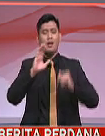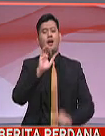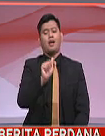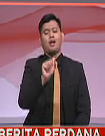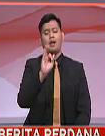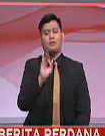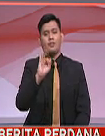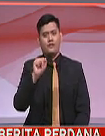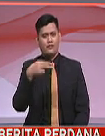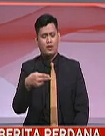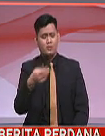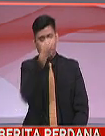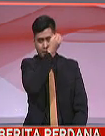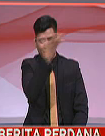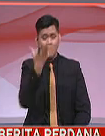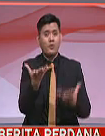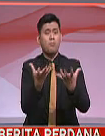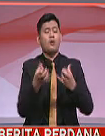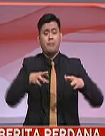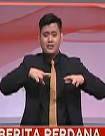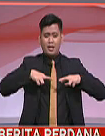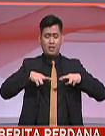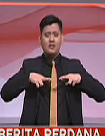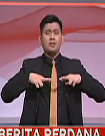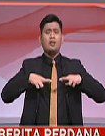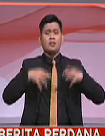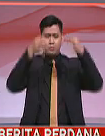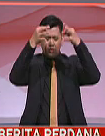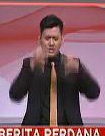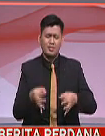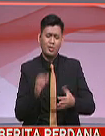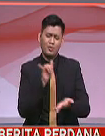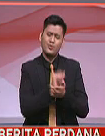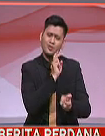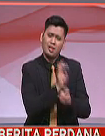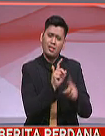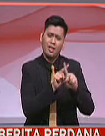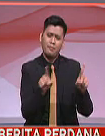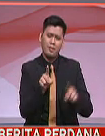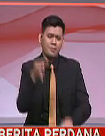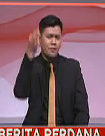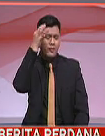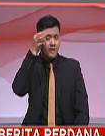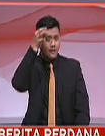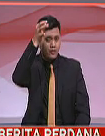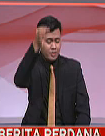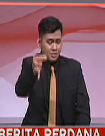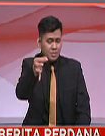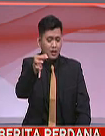umum bersyarat ini fatkan besaranya adalah keputusan yang berat namun demi depan dari karirnya